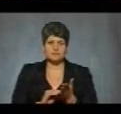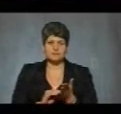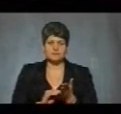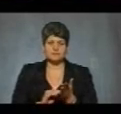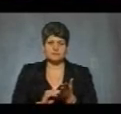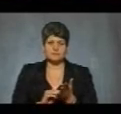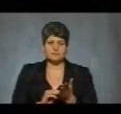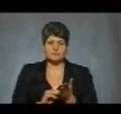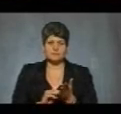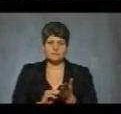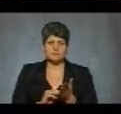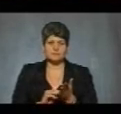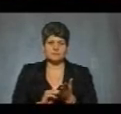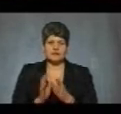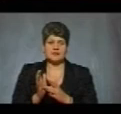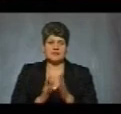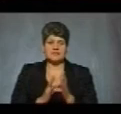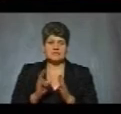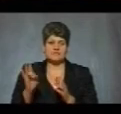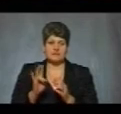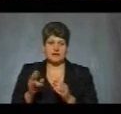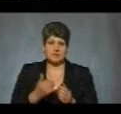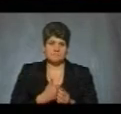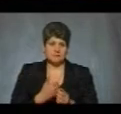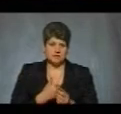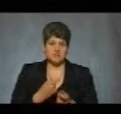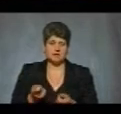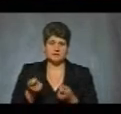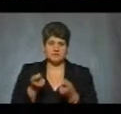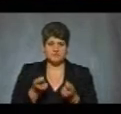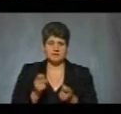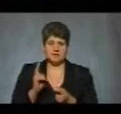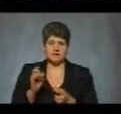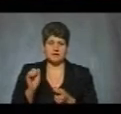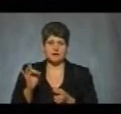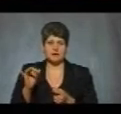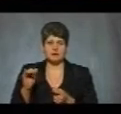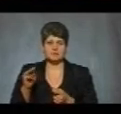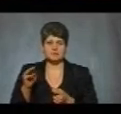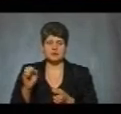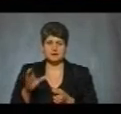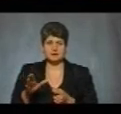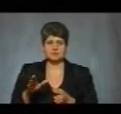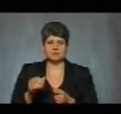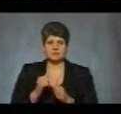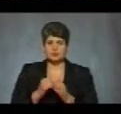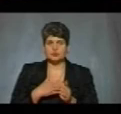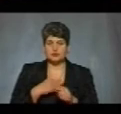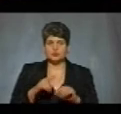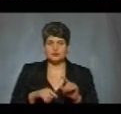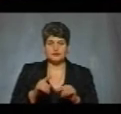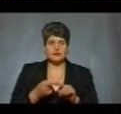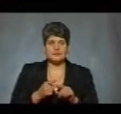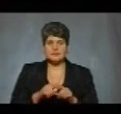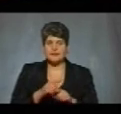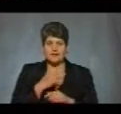такі різдвяне бажання, ну, а привезу на Каритас. На часто ті наші родини, то